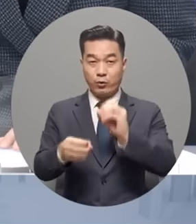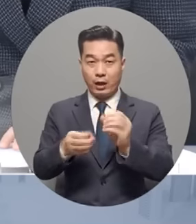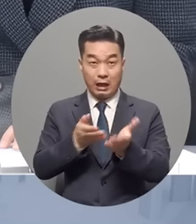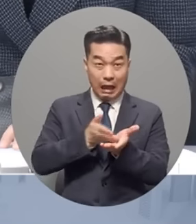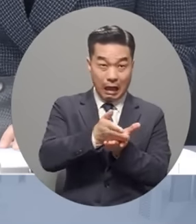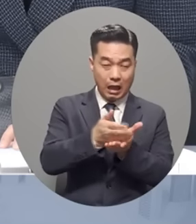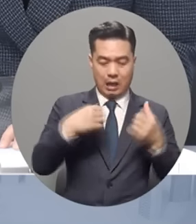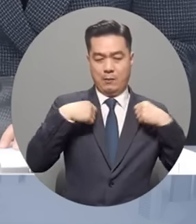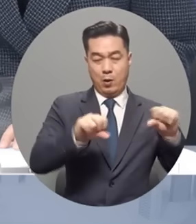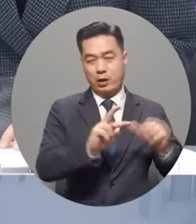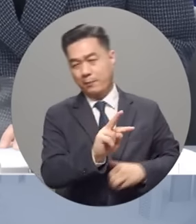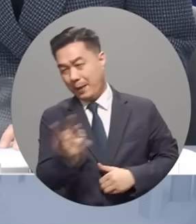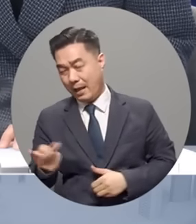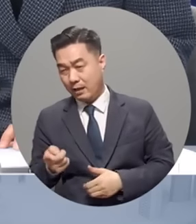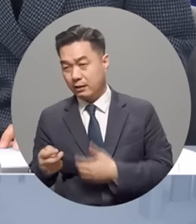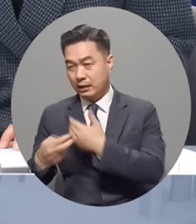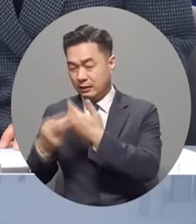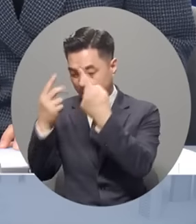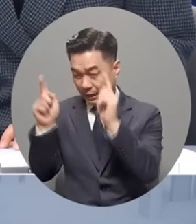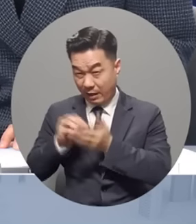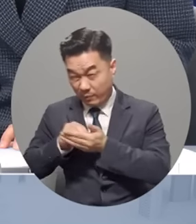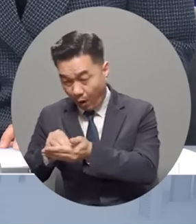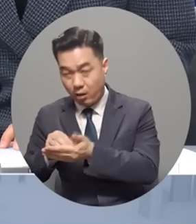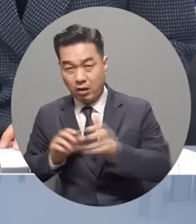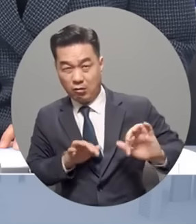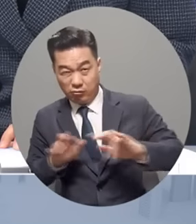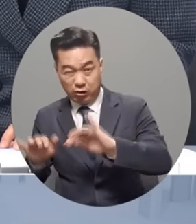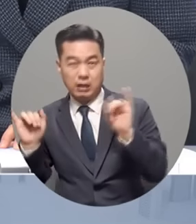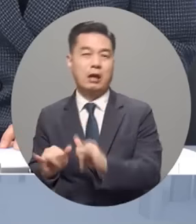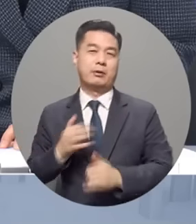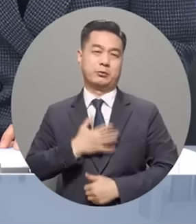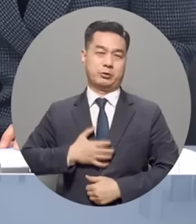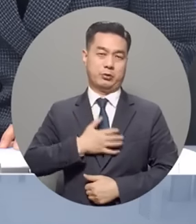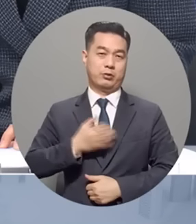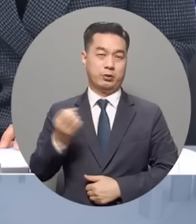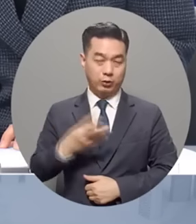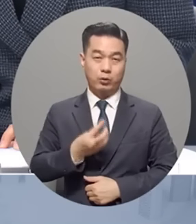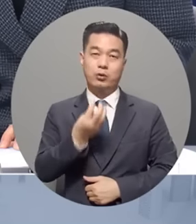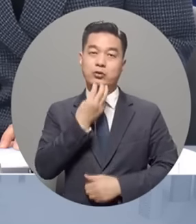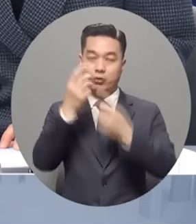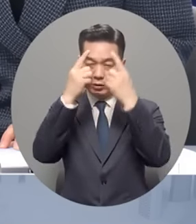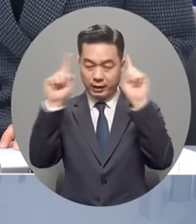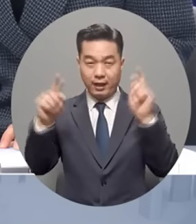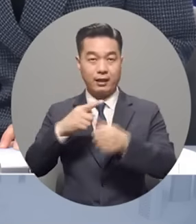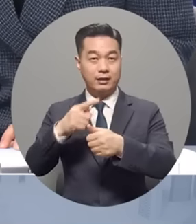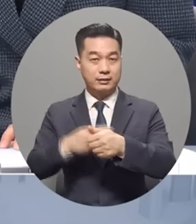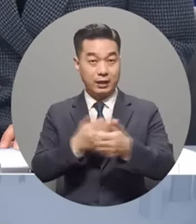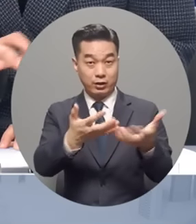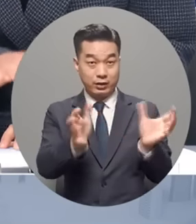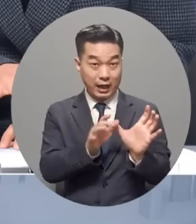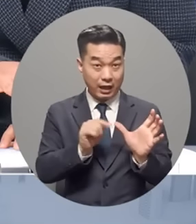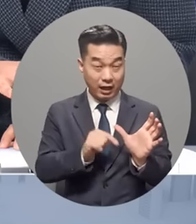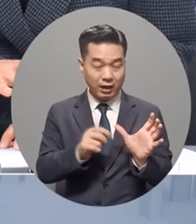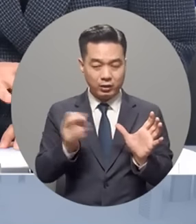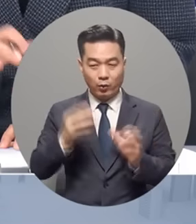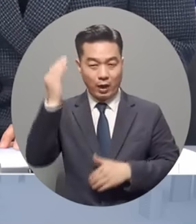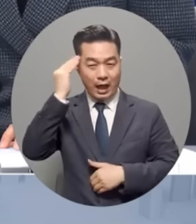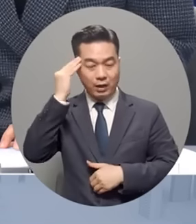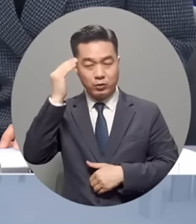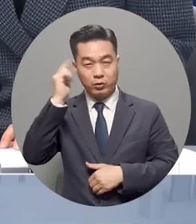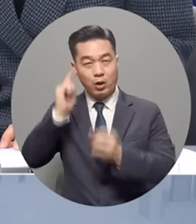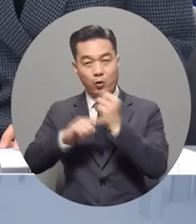커지고 있는데요 새로 늘어난 의대정원 2명은 서울대 자연계열 입학생수 184명과 또 한국과학 기술원